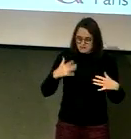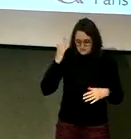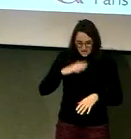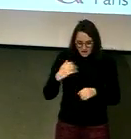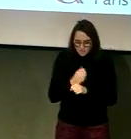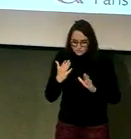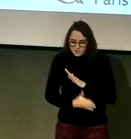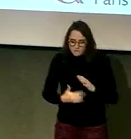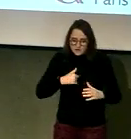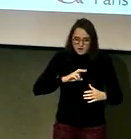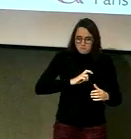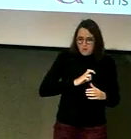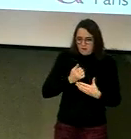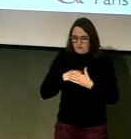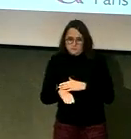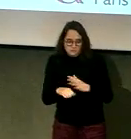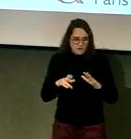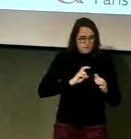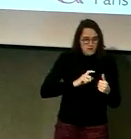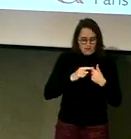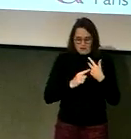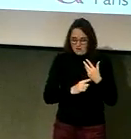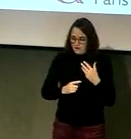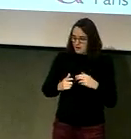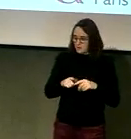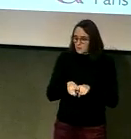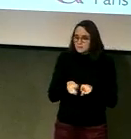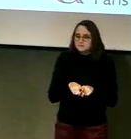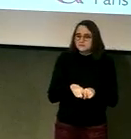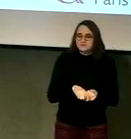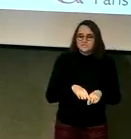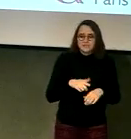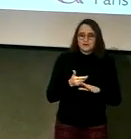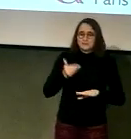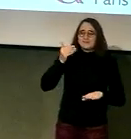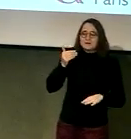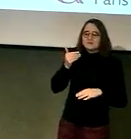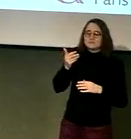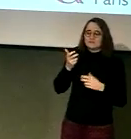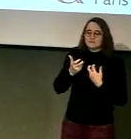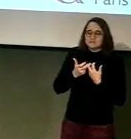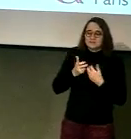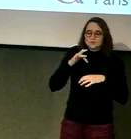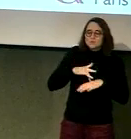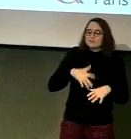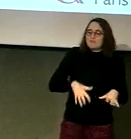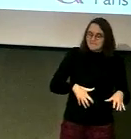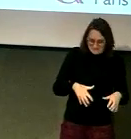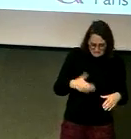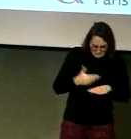les peurs d'accouchement, les expériences négatives avec des précédentes grossesses,